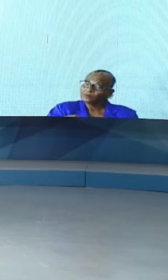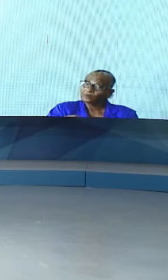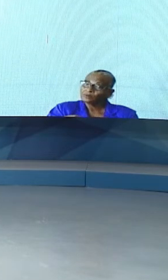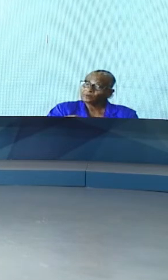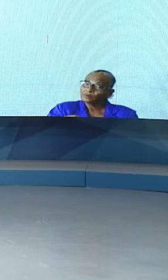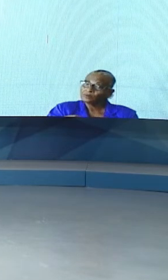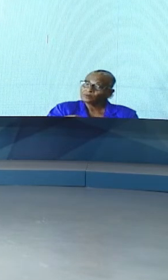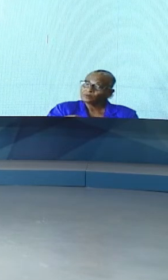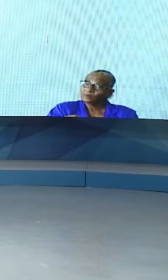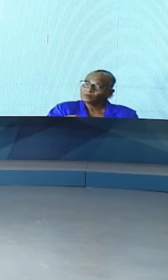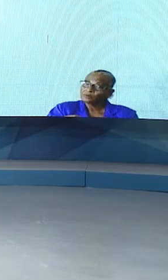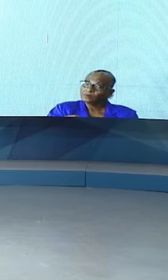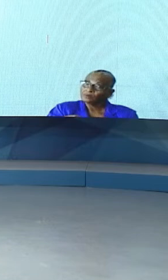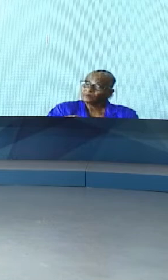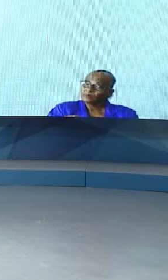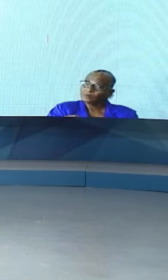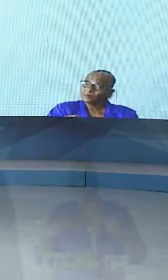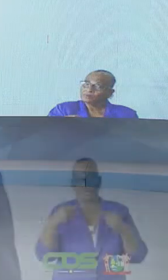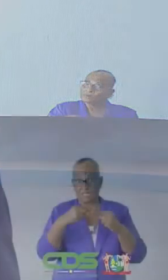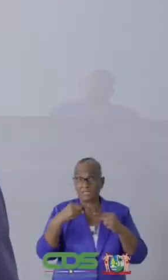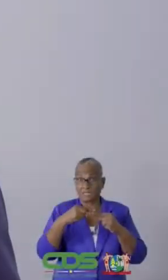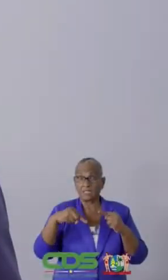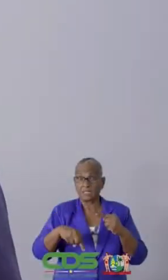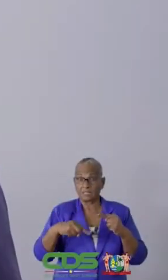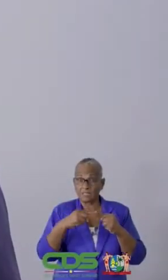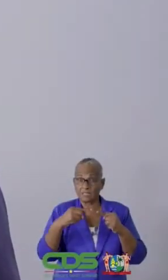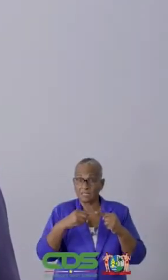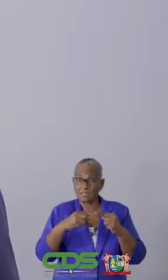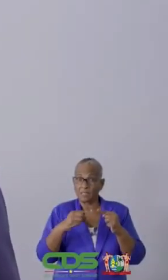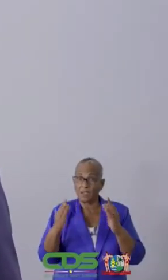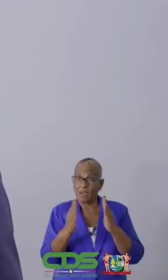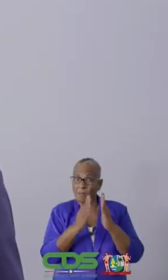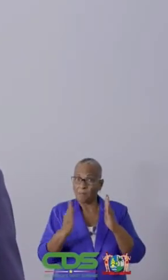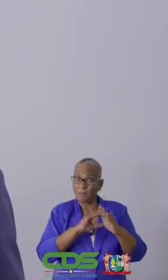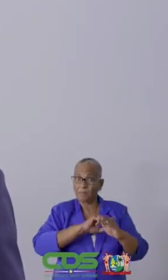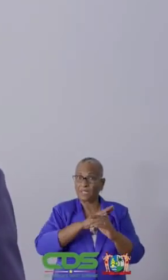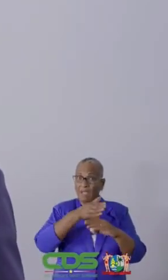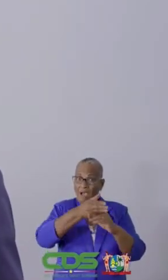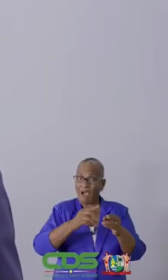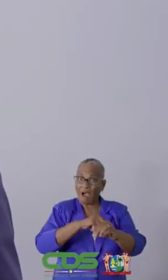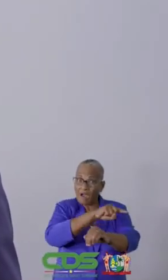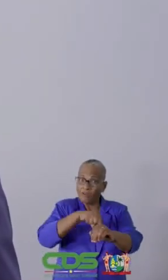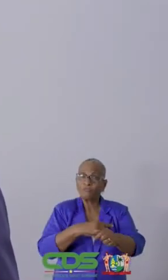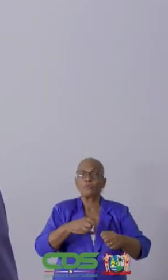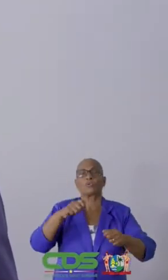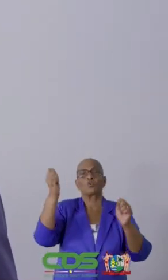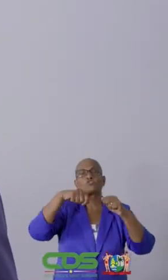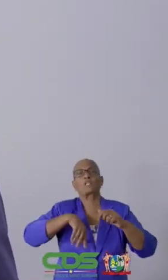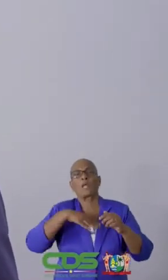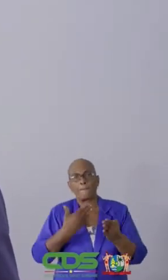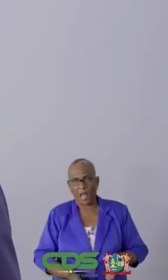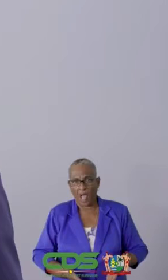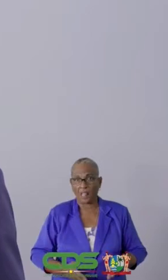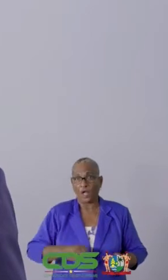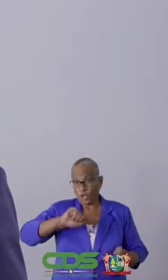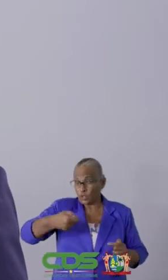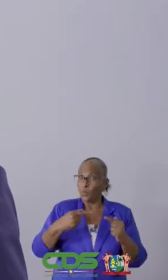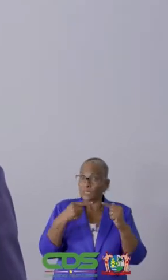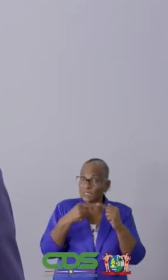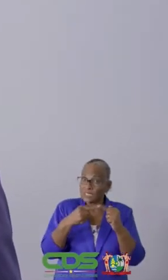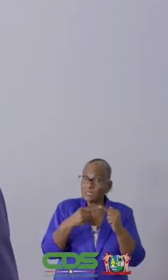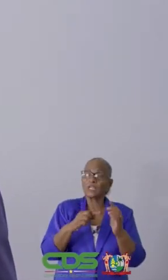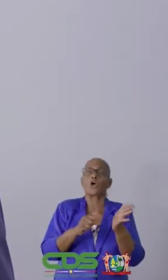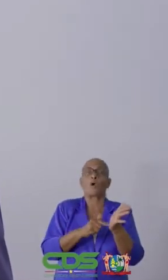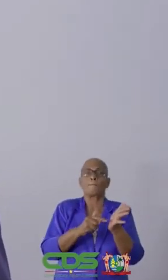van PAHO, WHO. Deze testen bieden binnen een half uur resultaat. Deze nieuwe